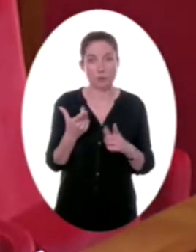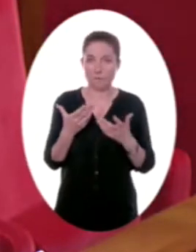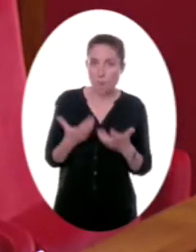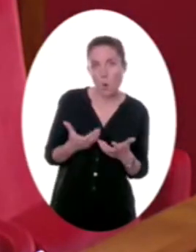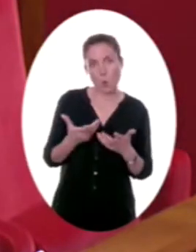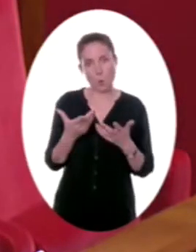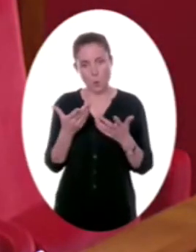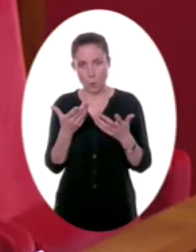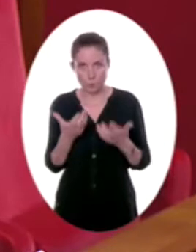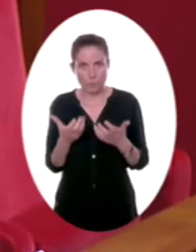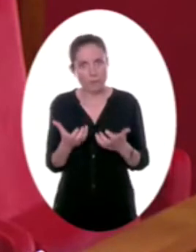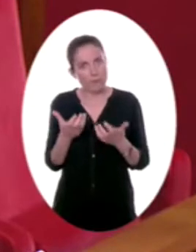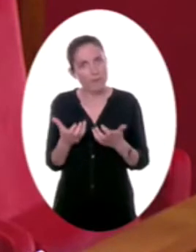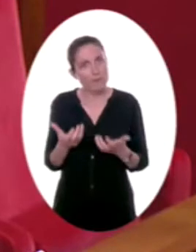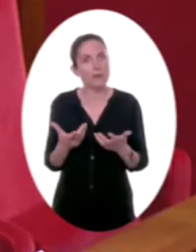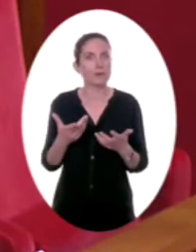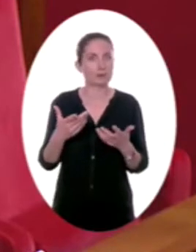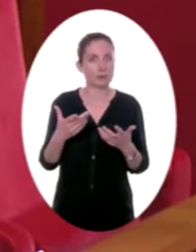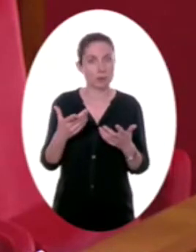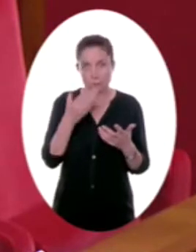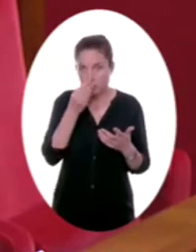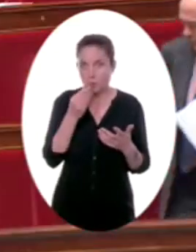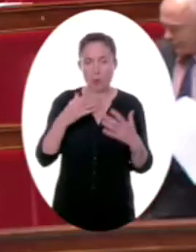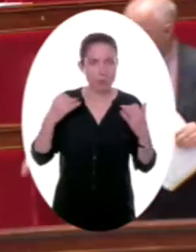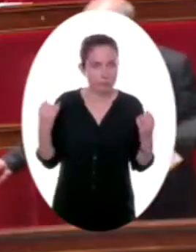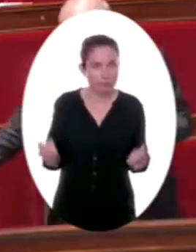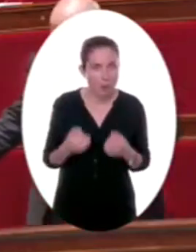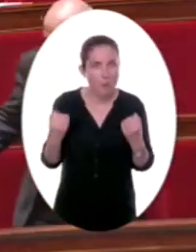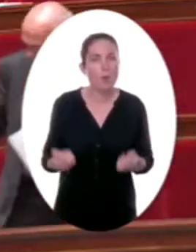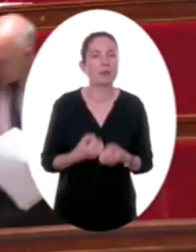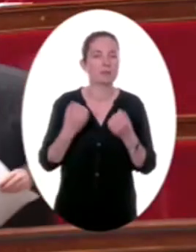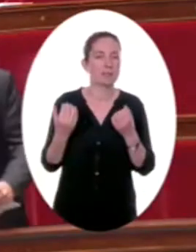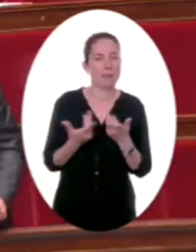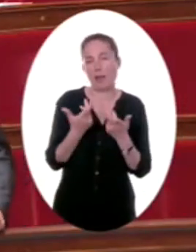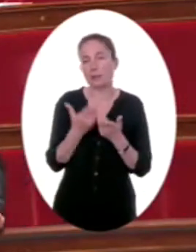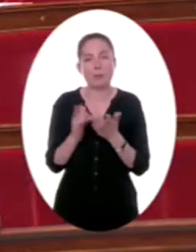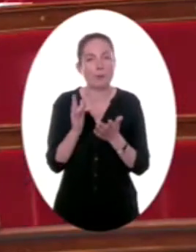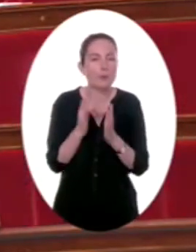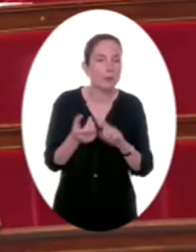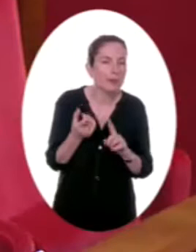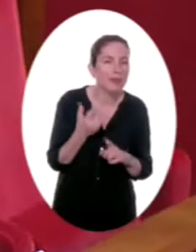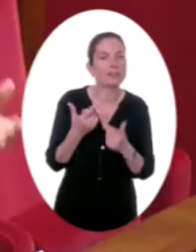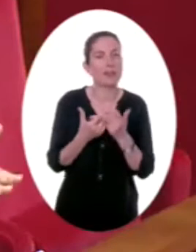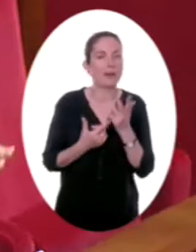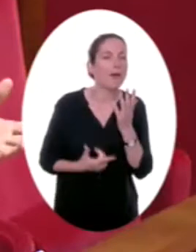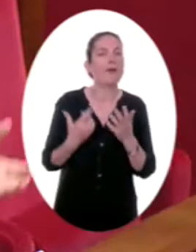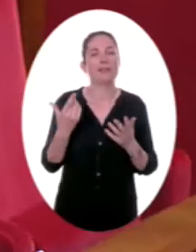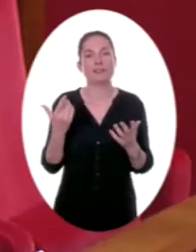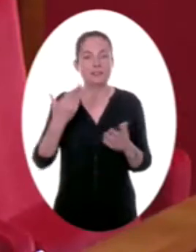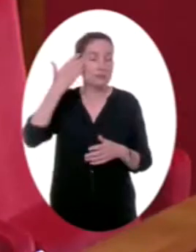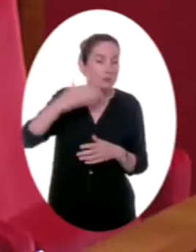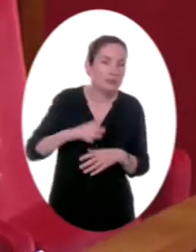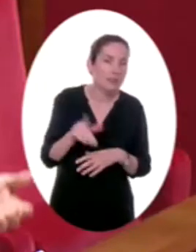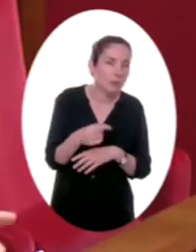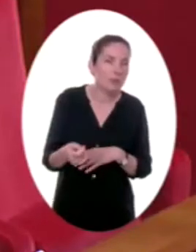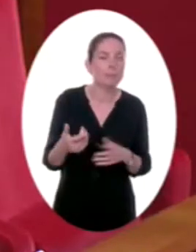d'ailleurs l'objet, cette proposition de loi, d'une grande publicité dans les revues spécialisées parce que, effectivement, vous connaissez la